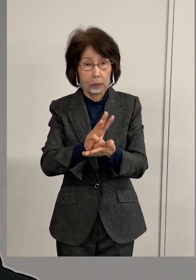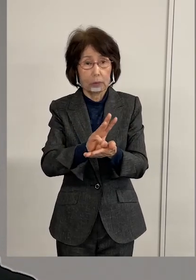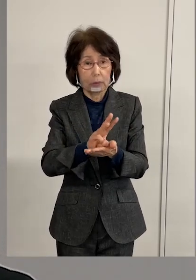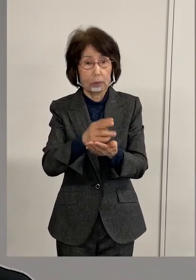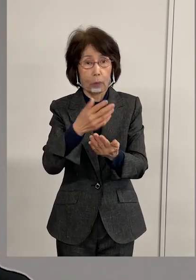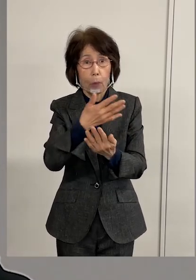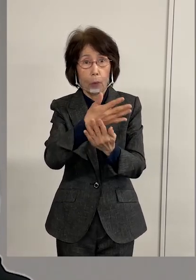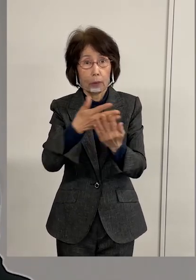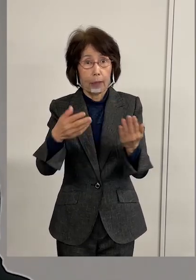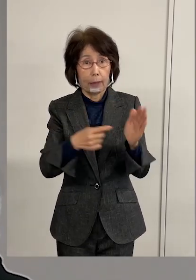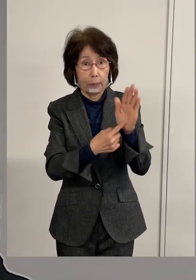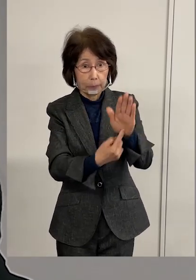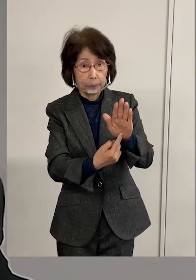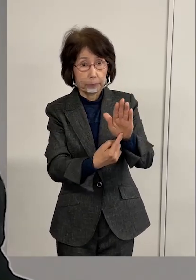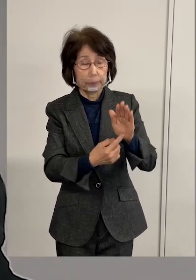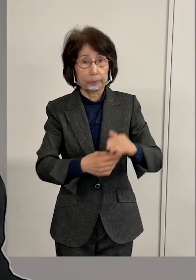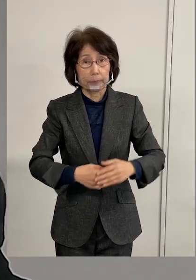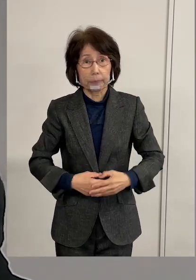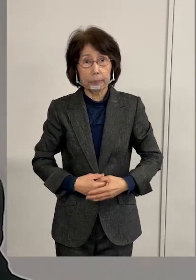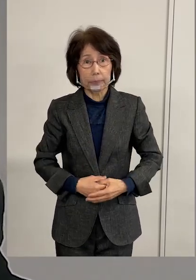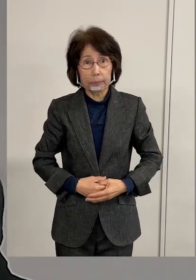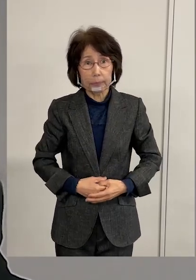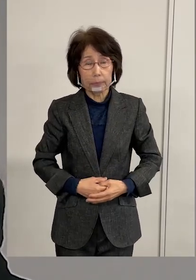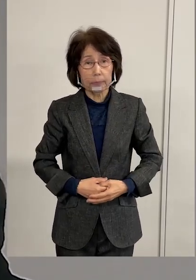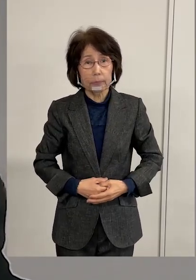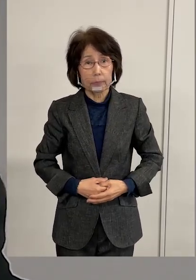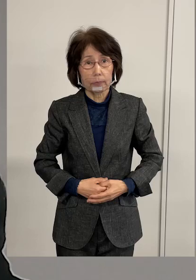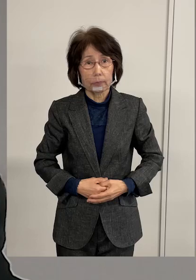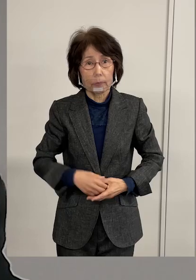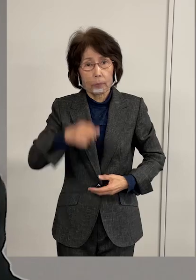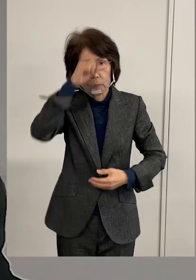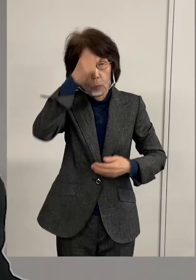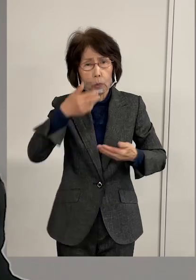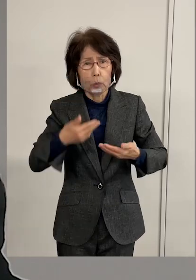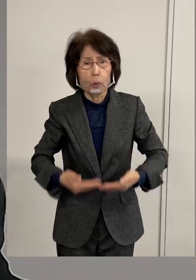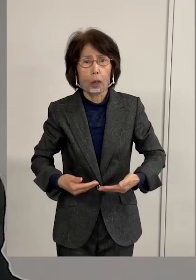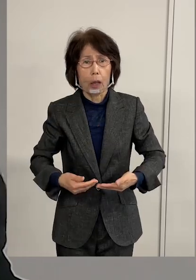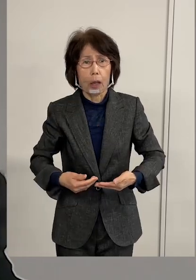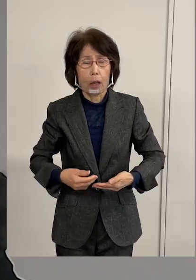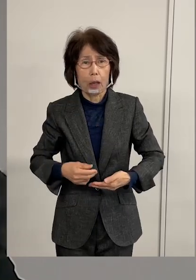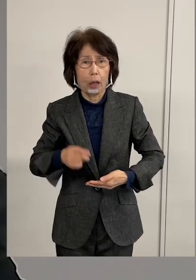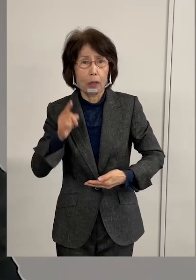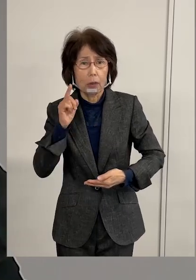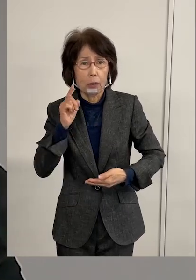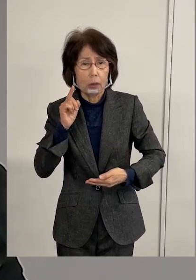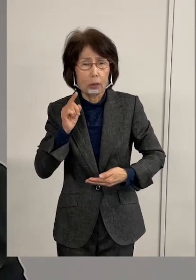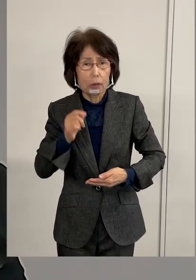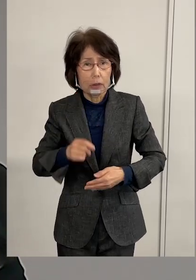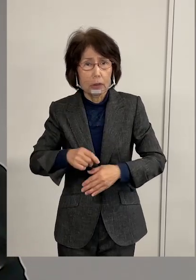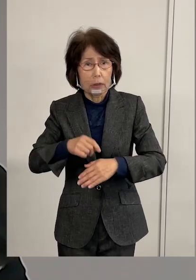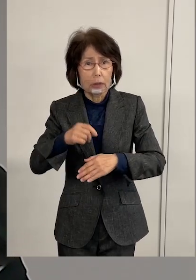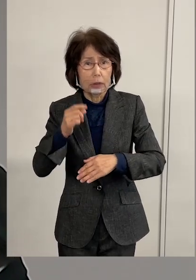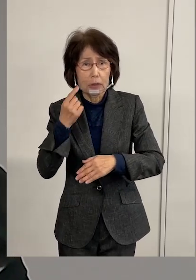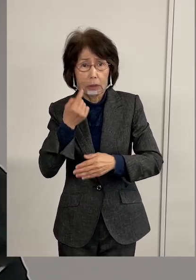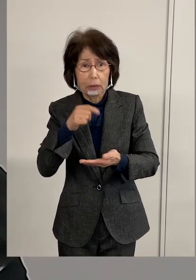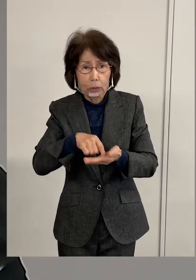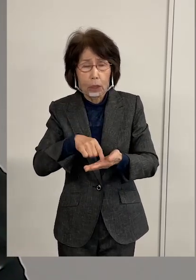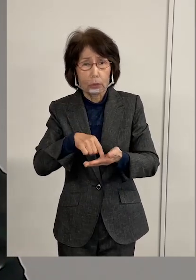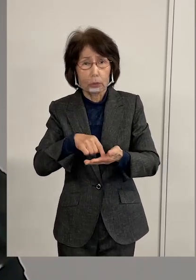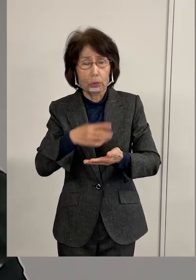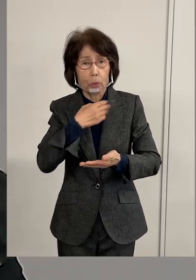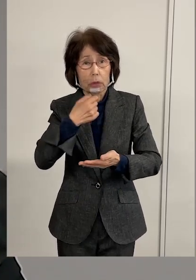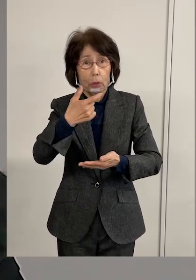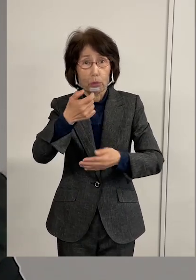クチンのところ出してくれます。で、まあ、重症化しやすいと言われている65歳以上の方っていうのは、もう